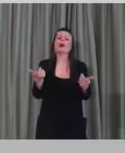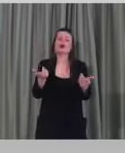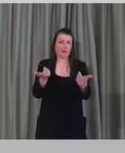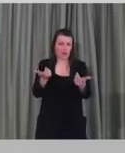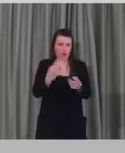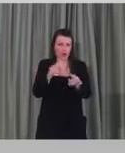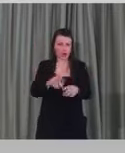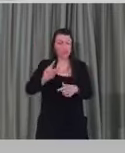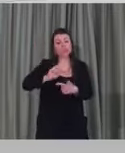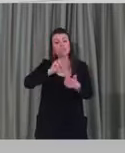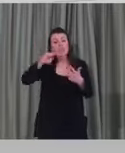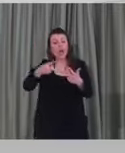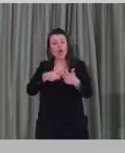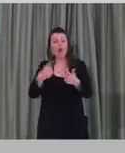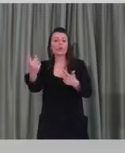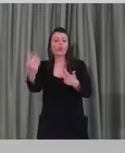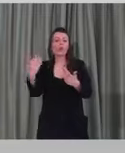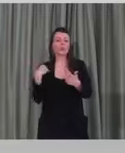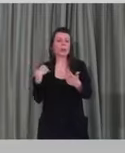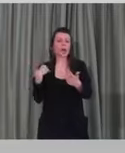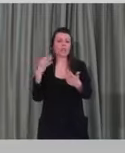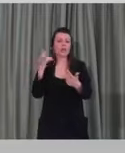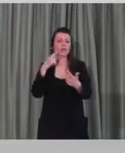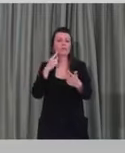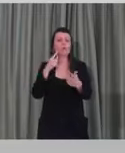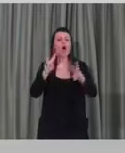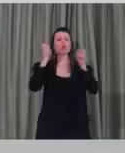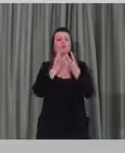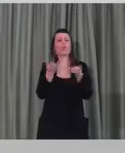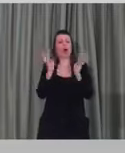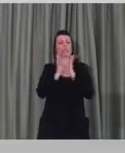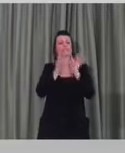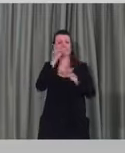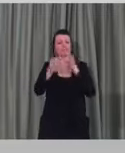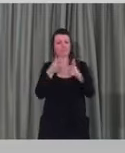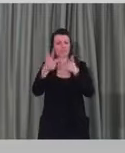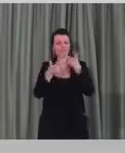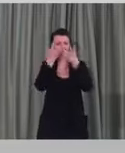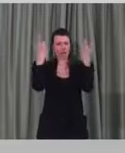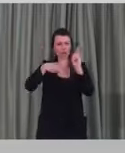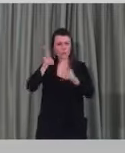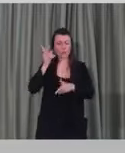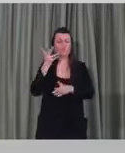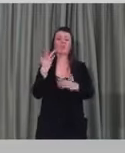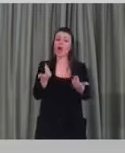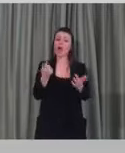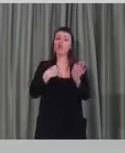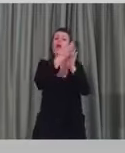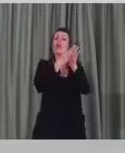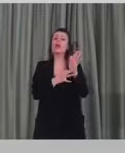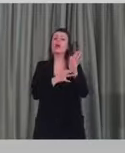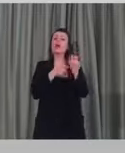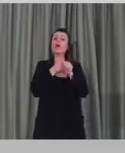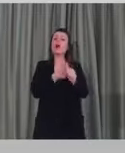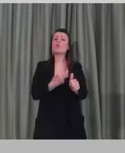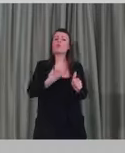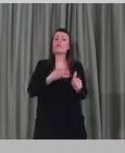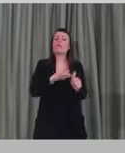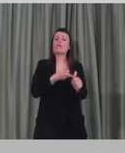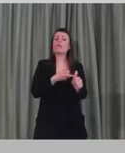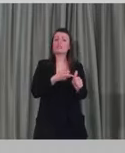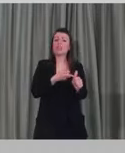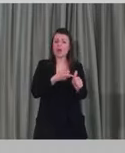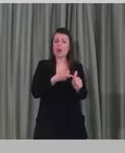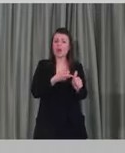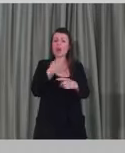chiedevano di specificare meglio il tema della quarantena allora star è uscita la sta uscendo una linea guida che prevede che la quarantena duri